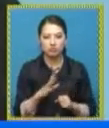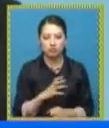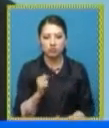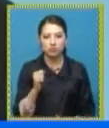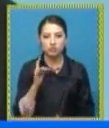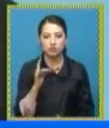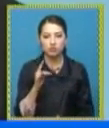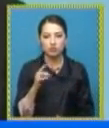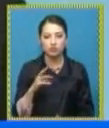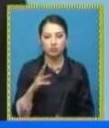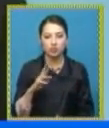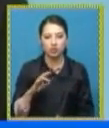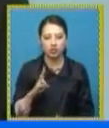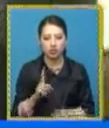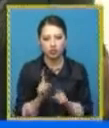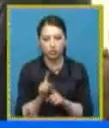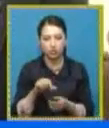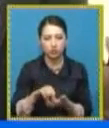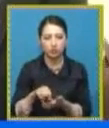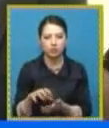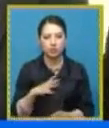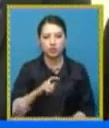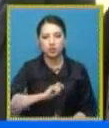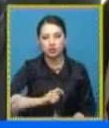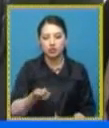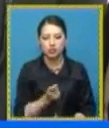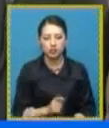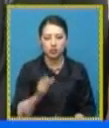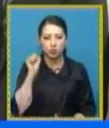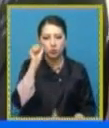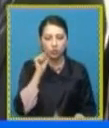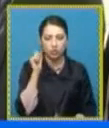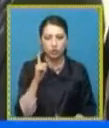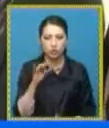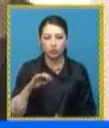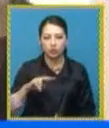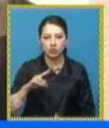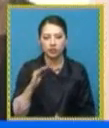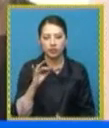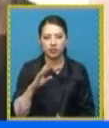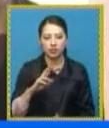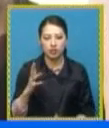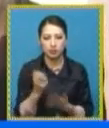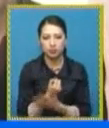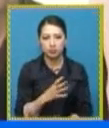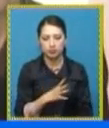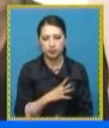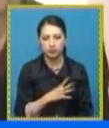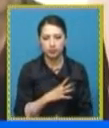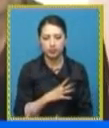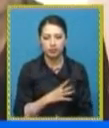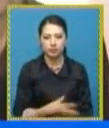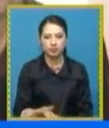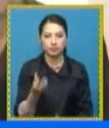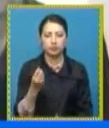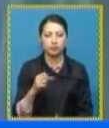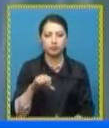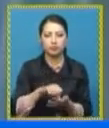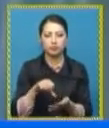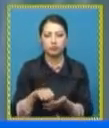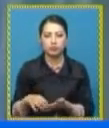ұлтының жастары ширақтық танытты. Ал үстел теннисінен өткен жарыста өзбек ұлтының өкілі Зульфия Моминова жеңімпаз деп танылды. Аталмыш шараға облыс